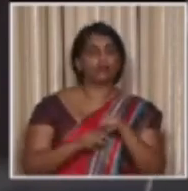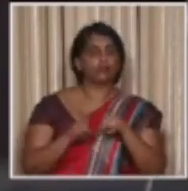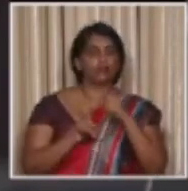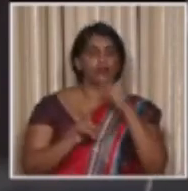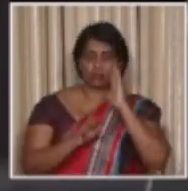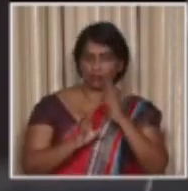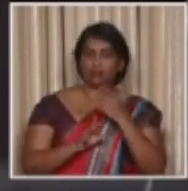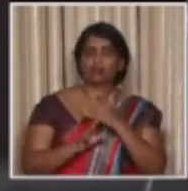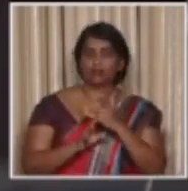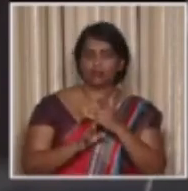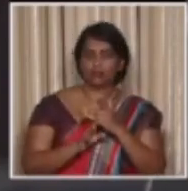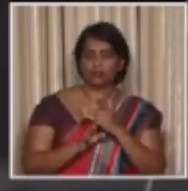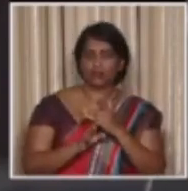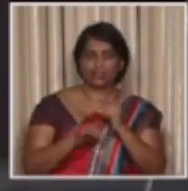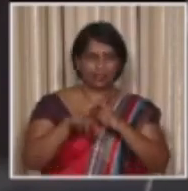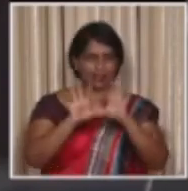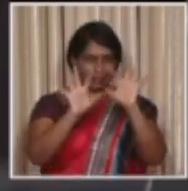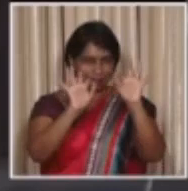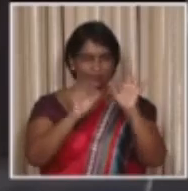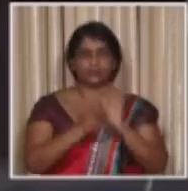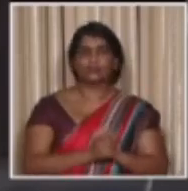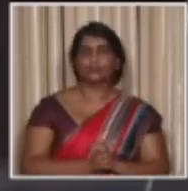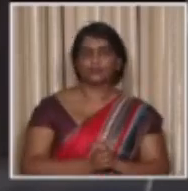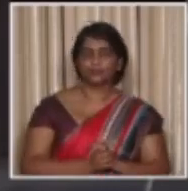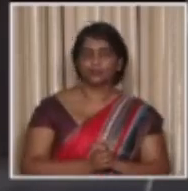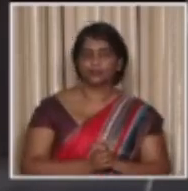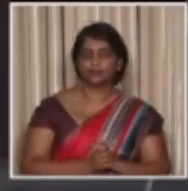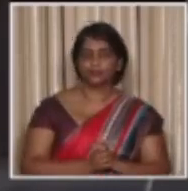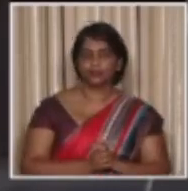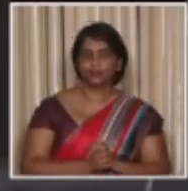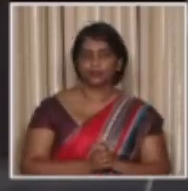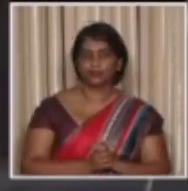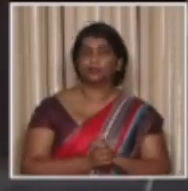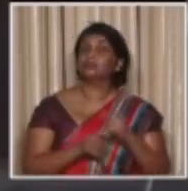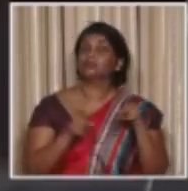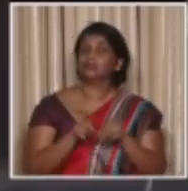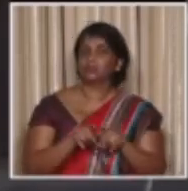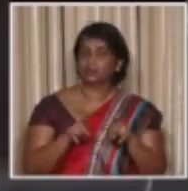ස්වාධීන අවසන් වශයෙන් විනාඩි දෙකක් දෙන්න කරු කතා කරන්න. ඇති කරන්න. ඒ